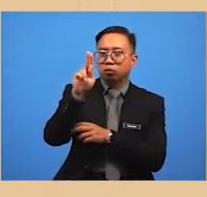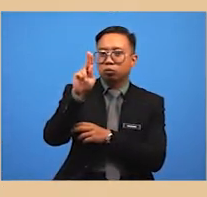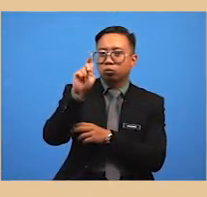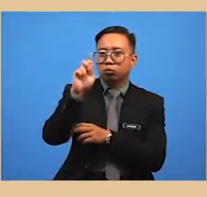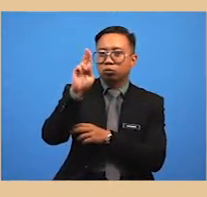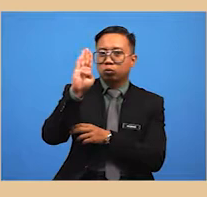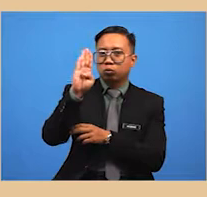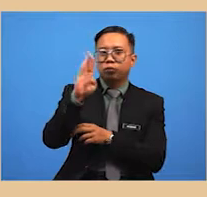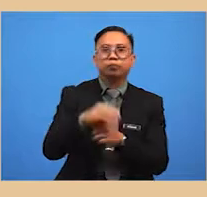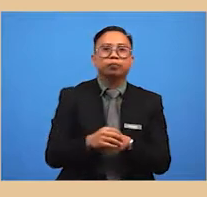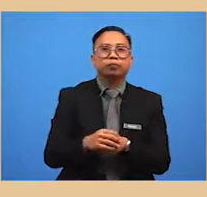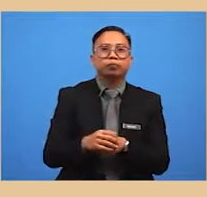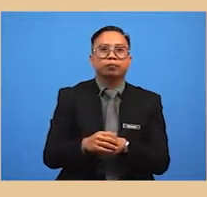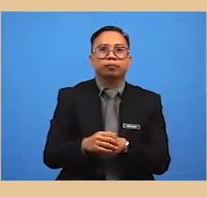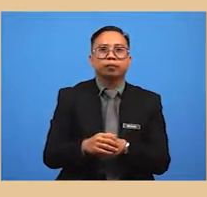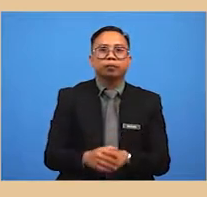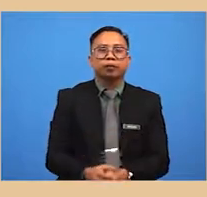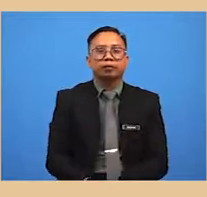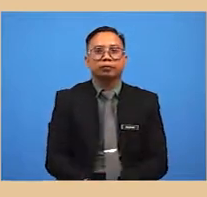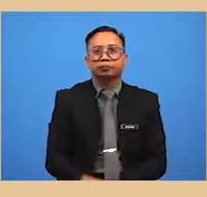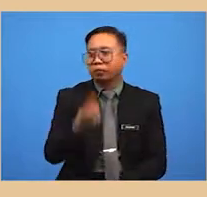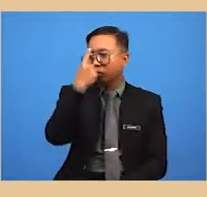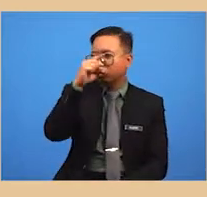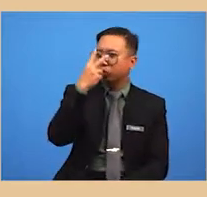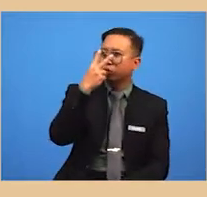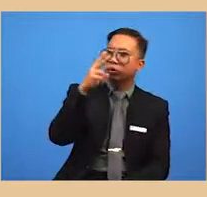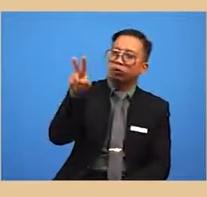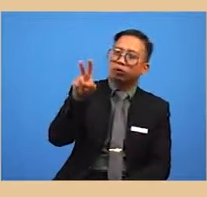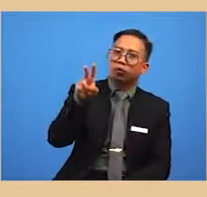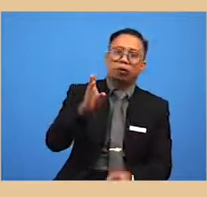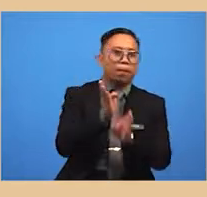yang bersifat haploid untuk membentuk